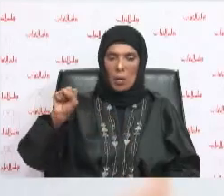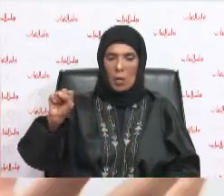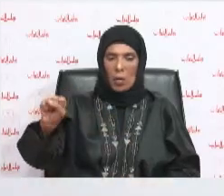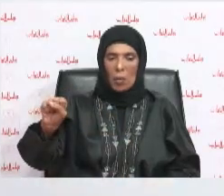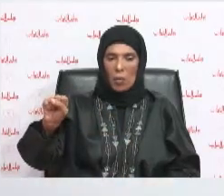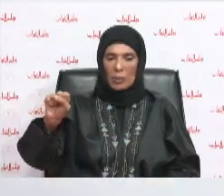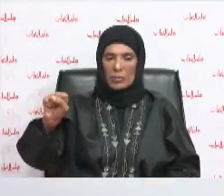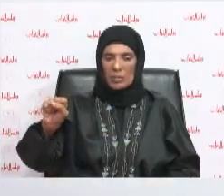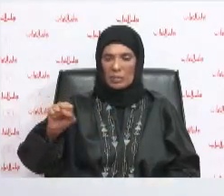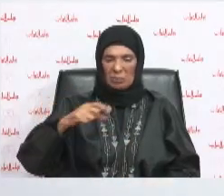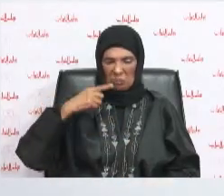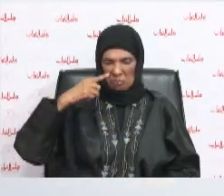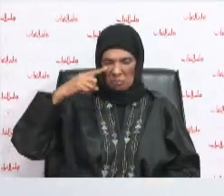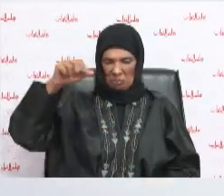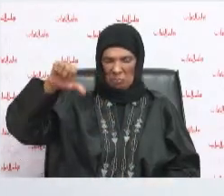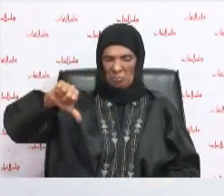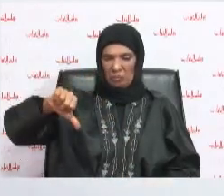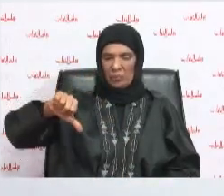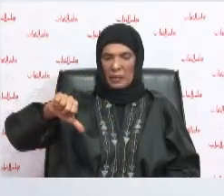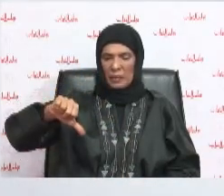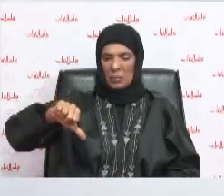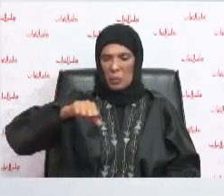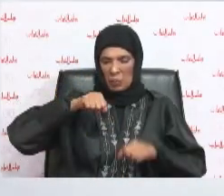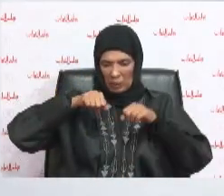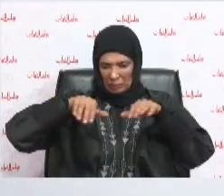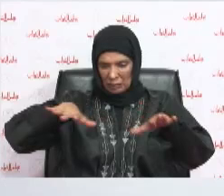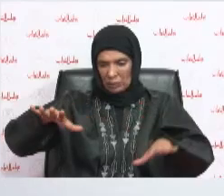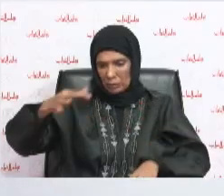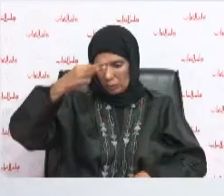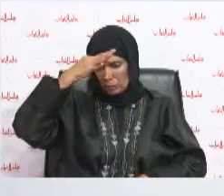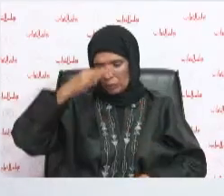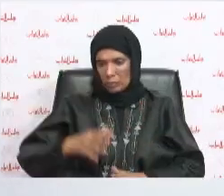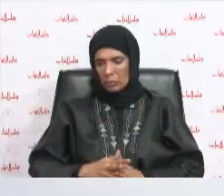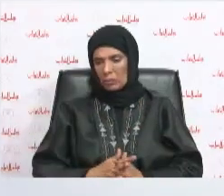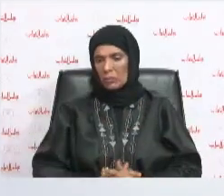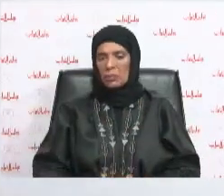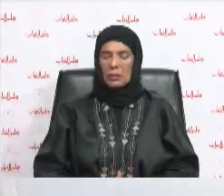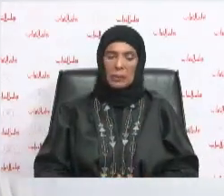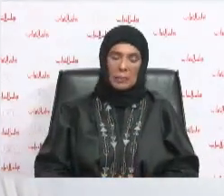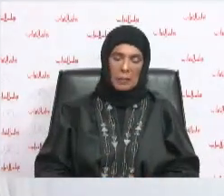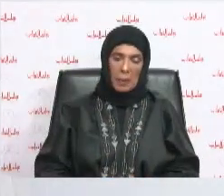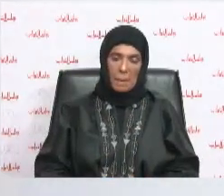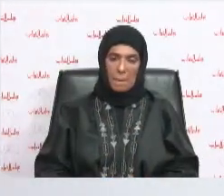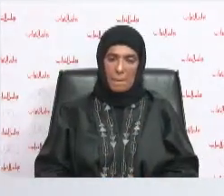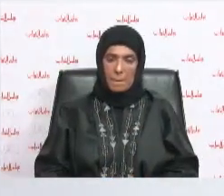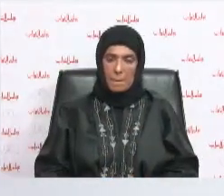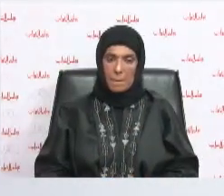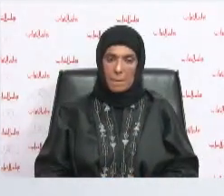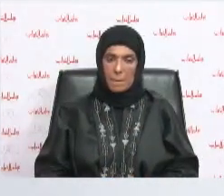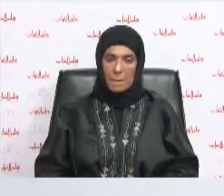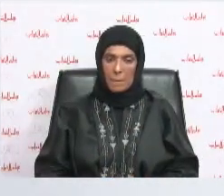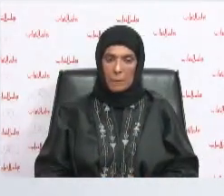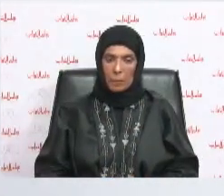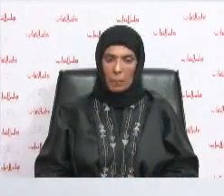خاصة حق الروائح هذه والناحية الصحية وتابعتهم هذه يعني ومن ناحية